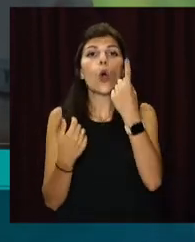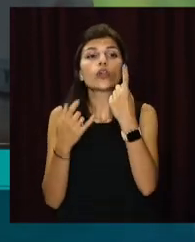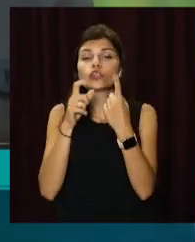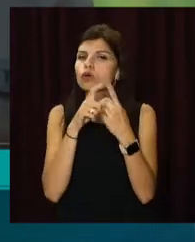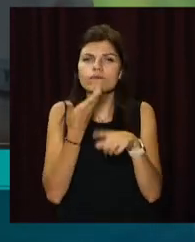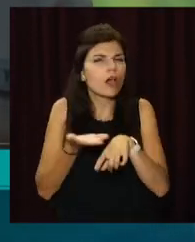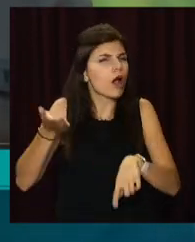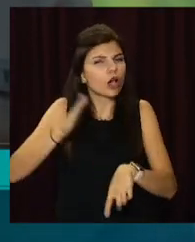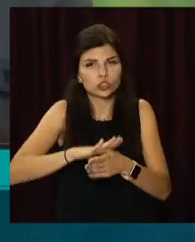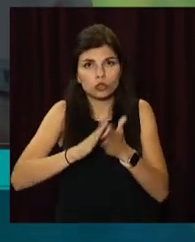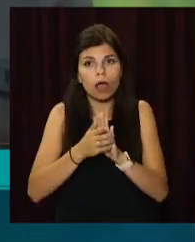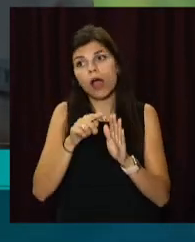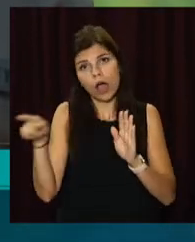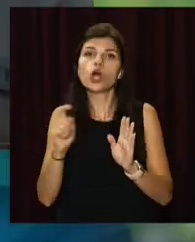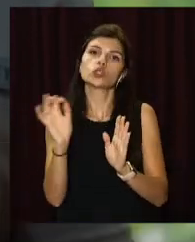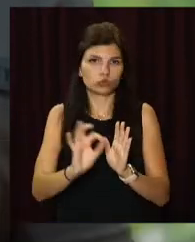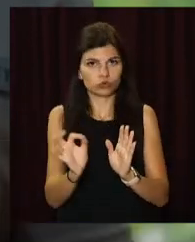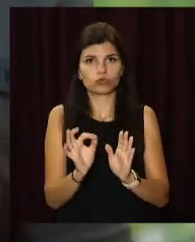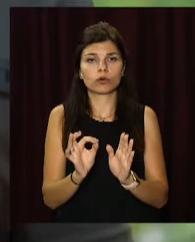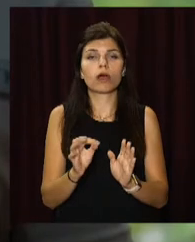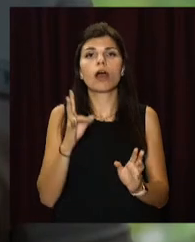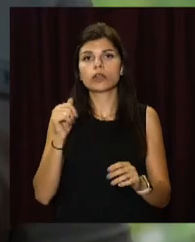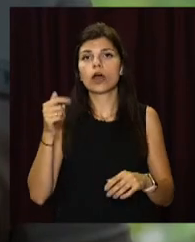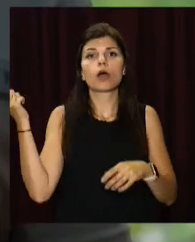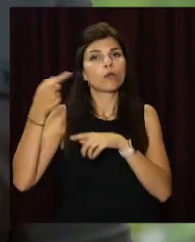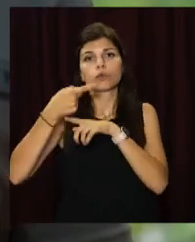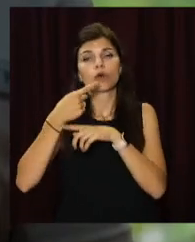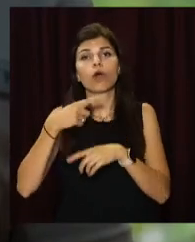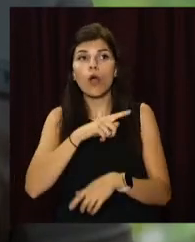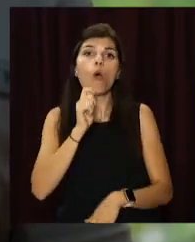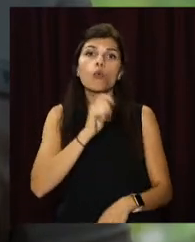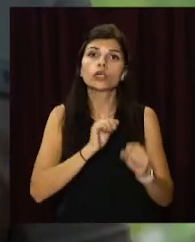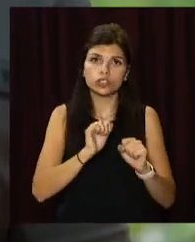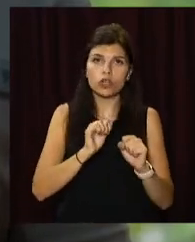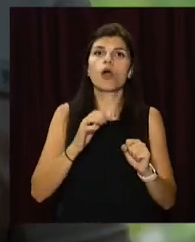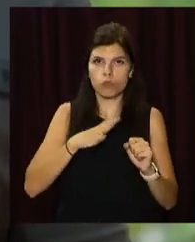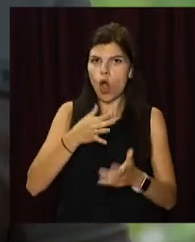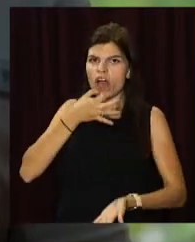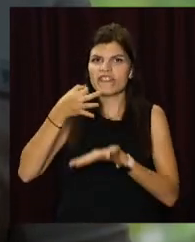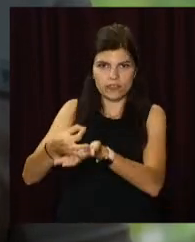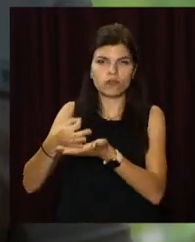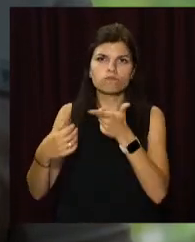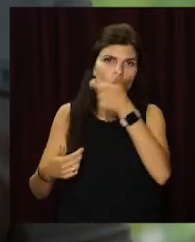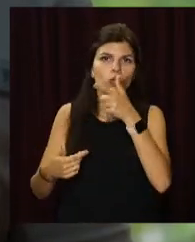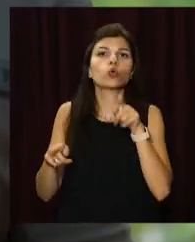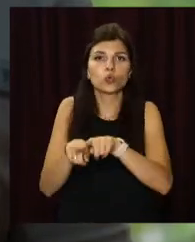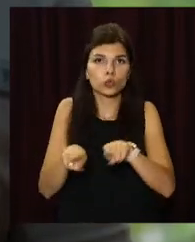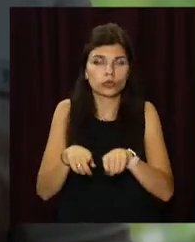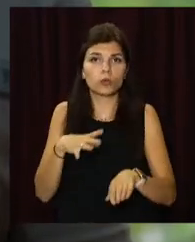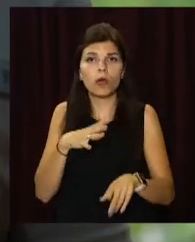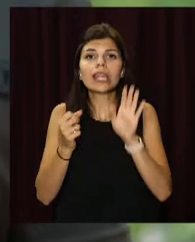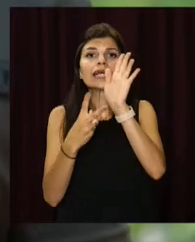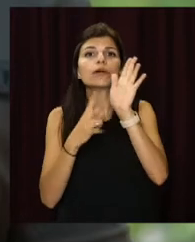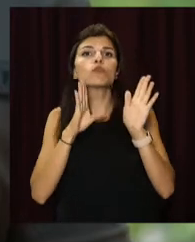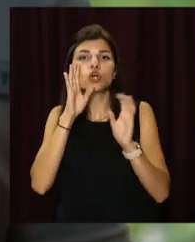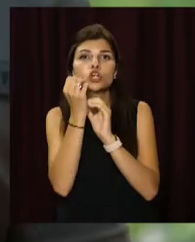поранених важкий, інших – задовільний. На обстріли противника українські захисники відкривали вогонь у відповідь. Станом на 7 годину